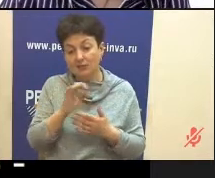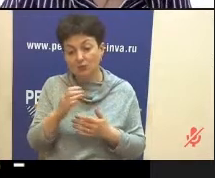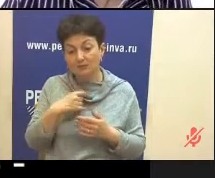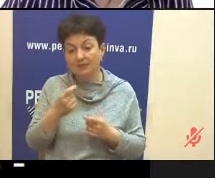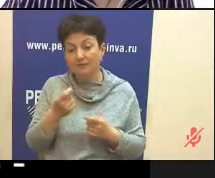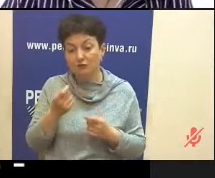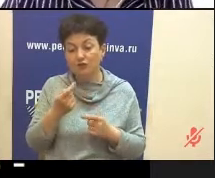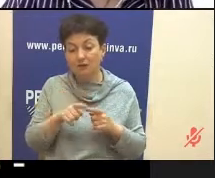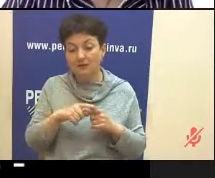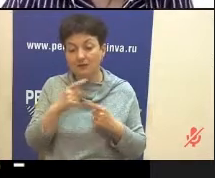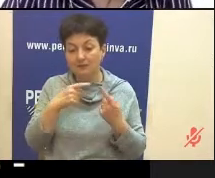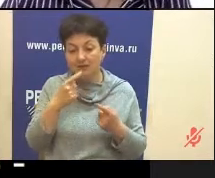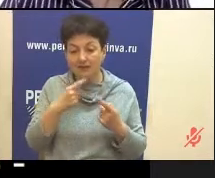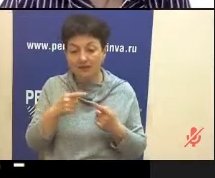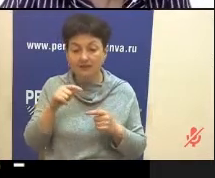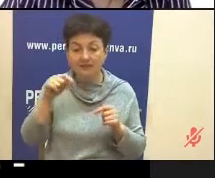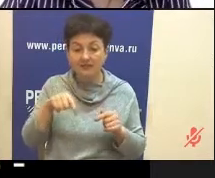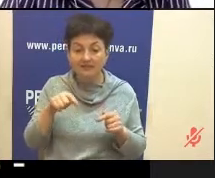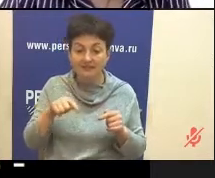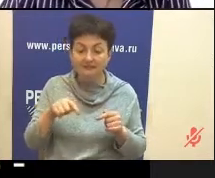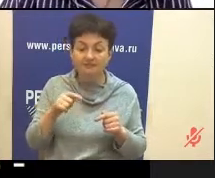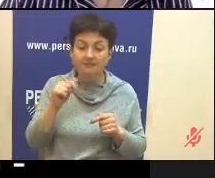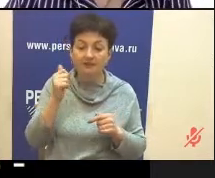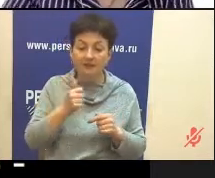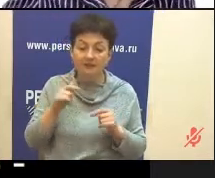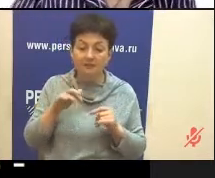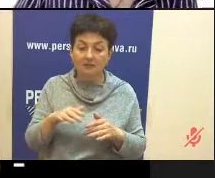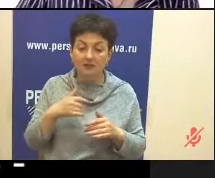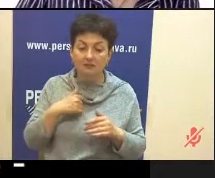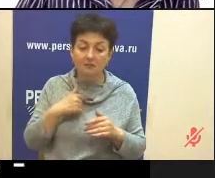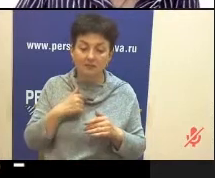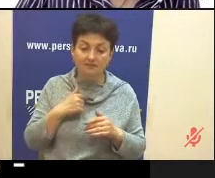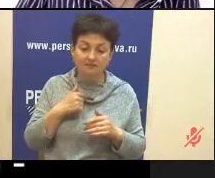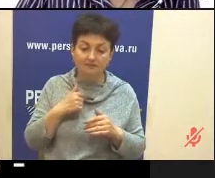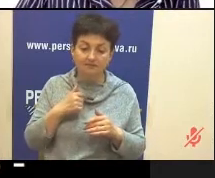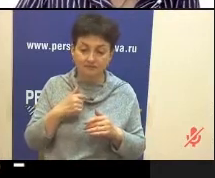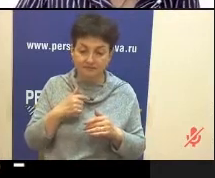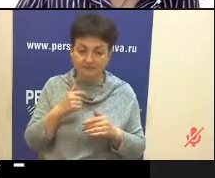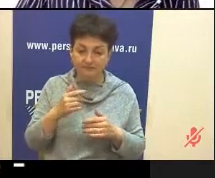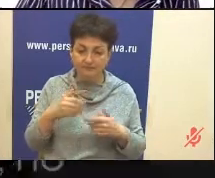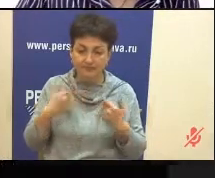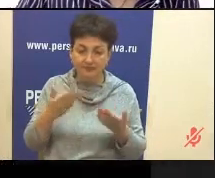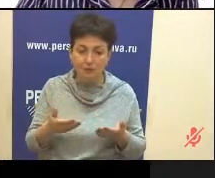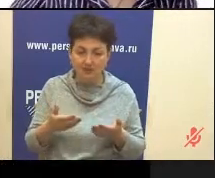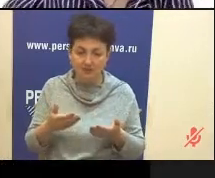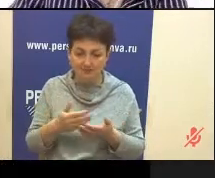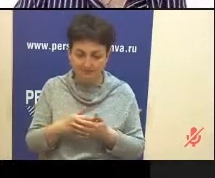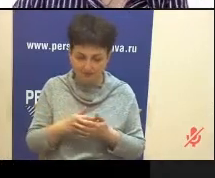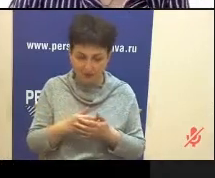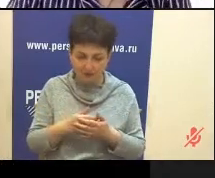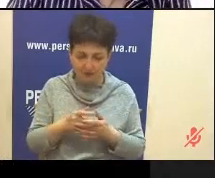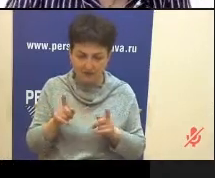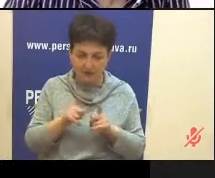ваш ресурс? Мы уже немножечко об этом поговорили, но здесь на самом деле мой самый главный